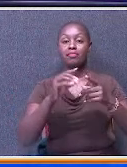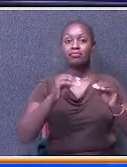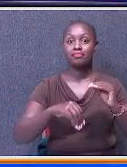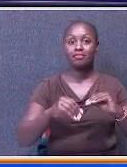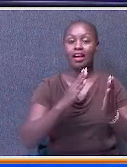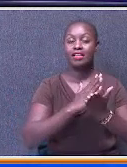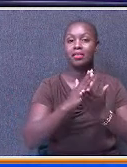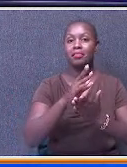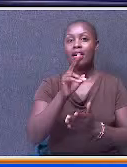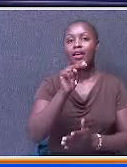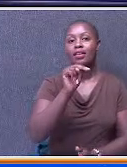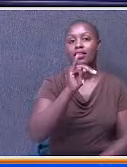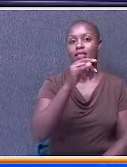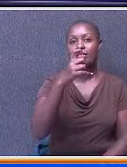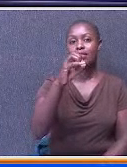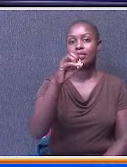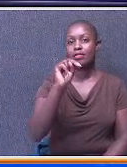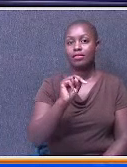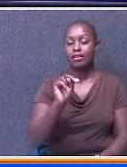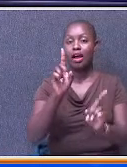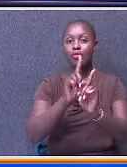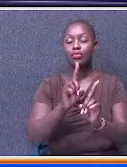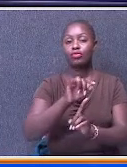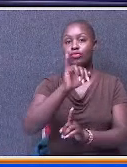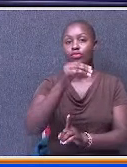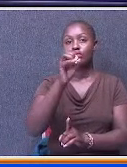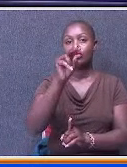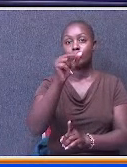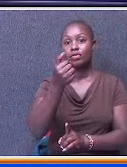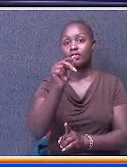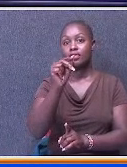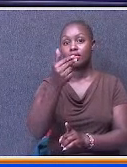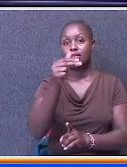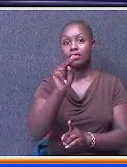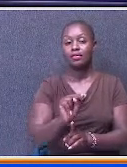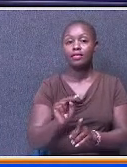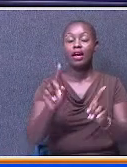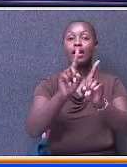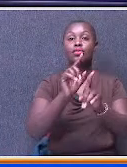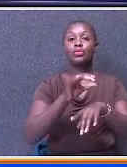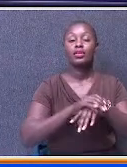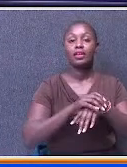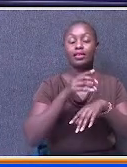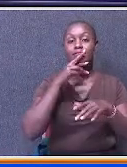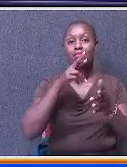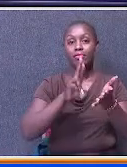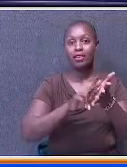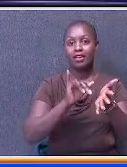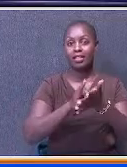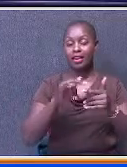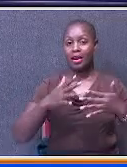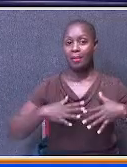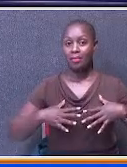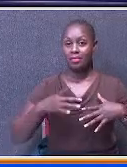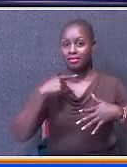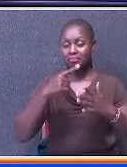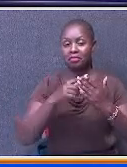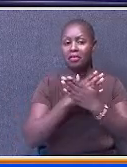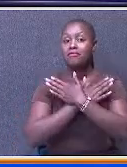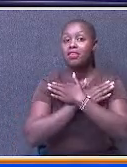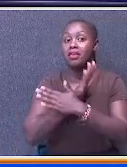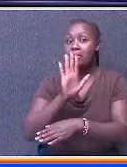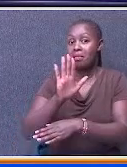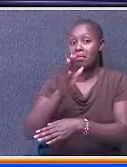Nixon Korir na Jonathan Mweke. Na kama anavyoarifu Paul Kirobi, wandani wa Ruto wamepata nafasi ya